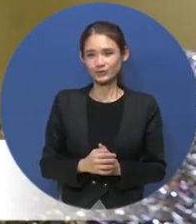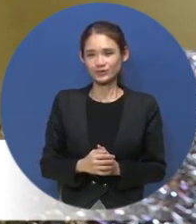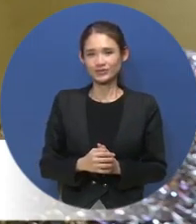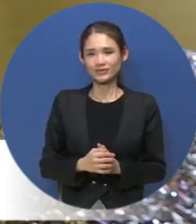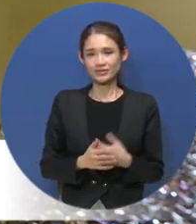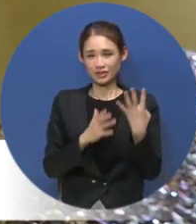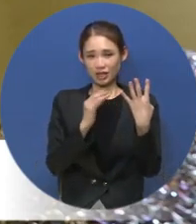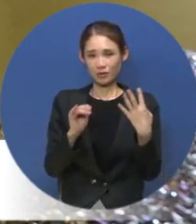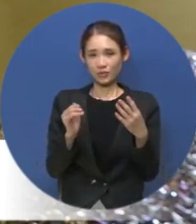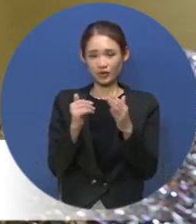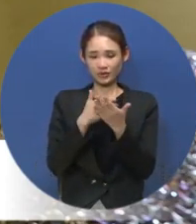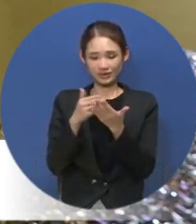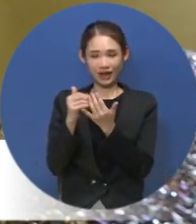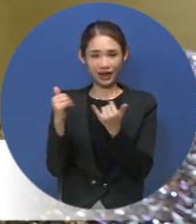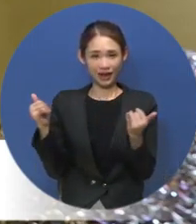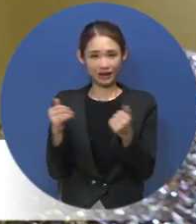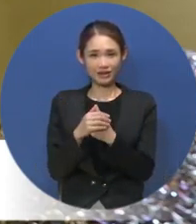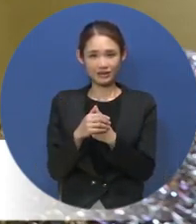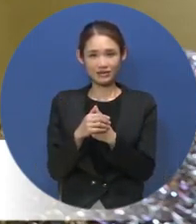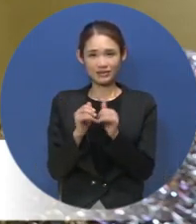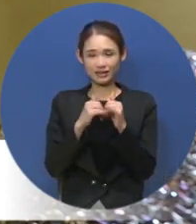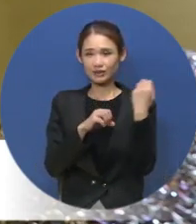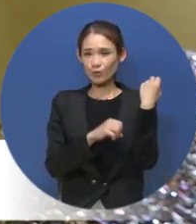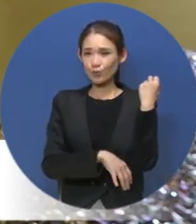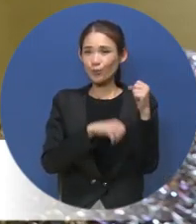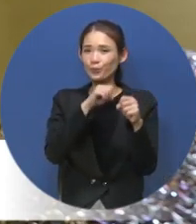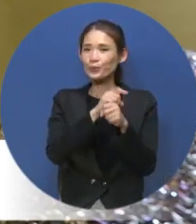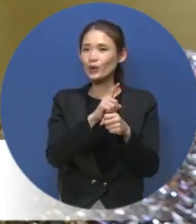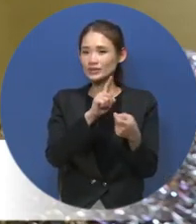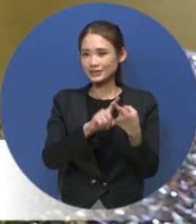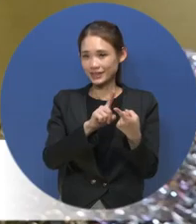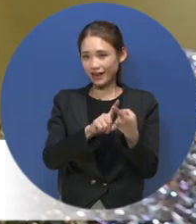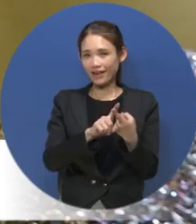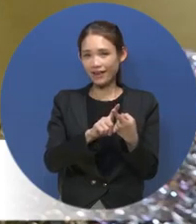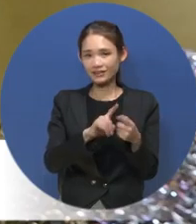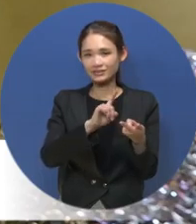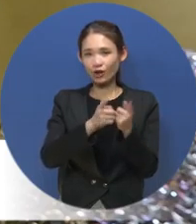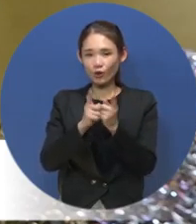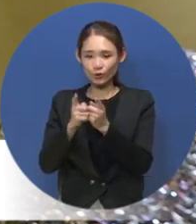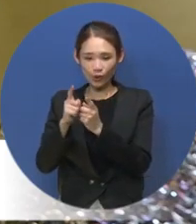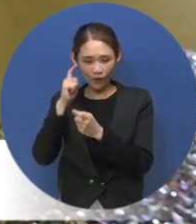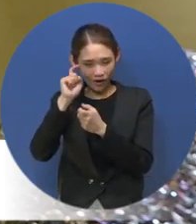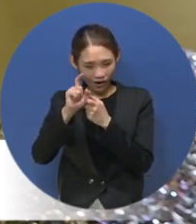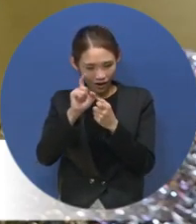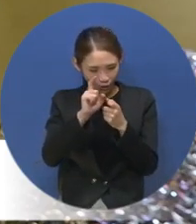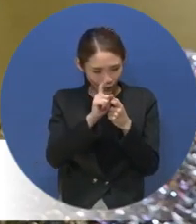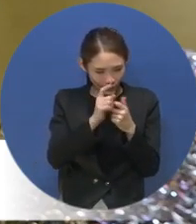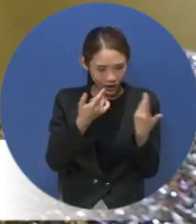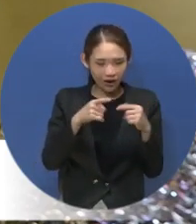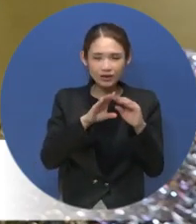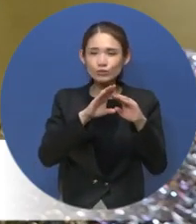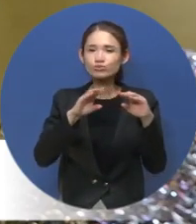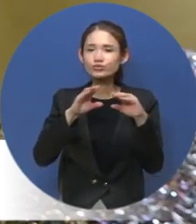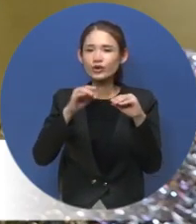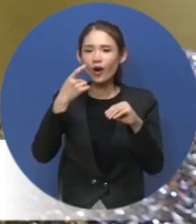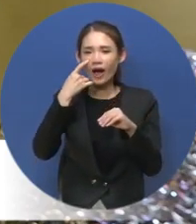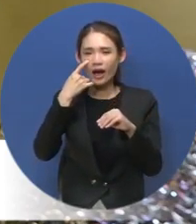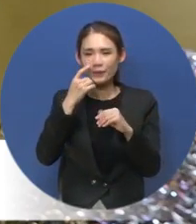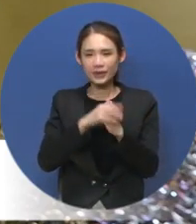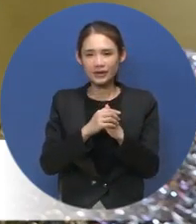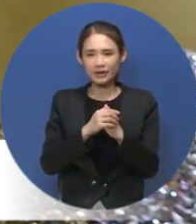관람객들에게 그 계속 어필하고 있는 것은 우리 그 아이들에게 가장 친한 사람이 그 어른이면 좋겠다 이런